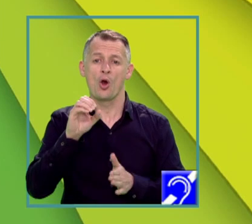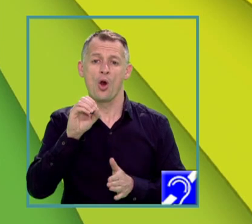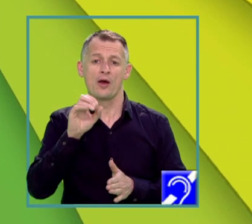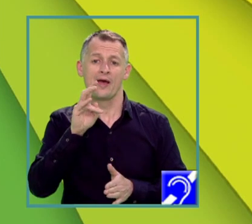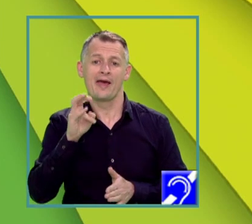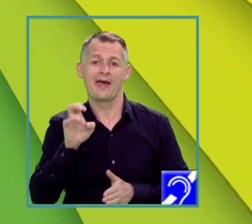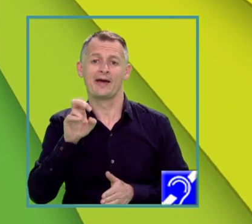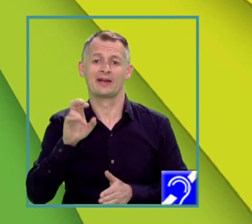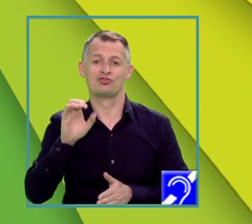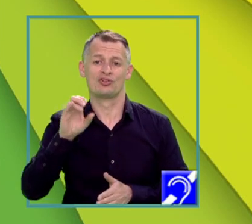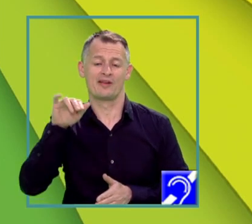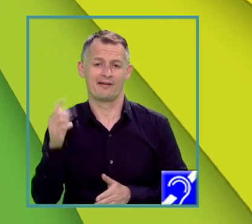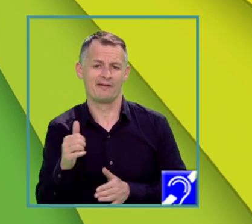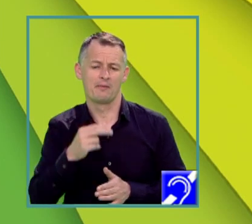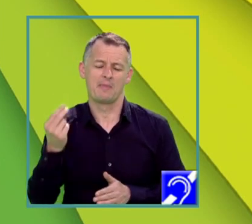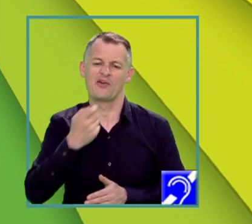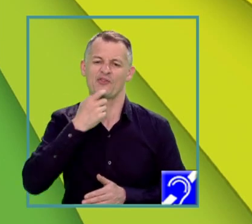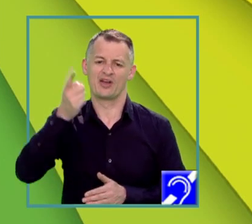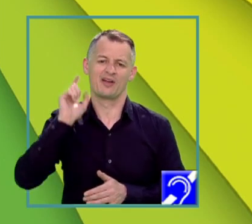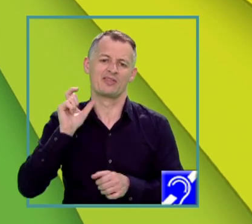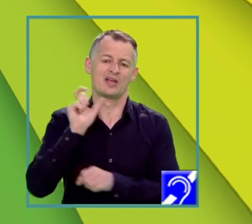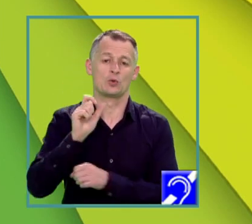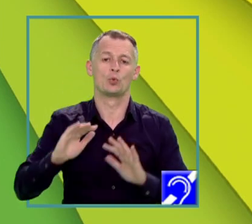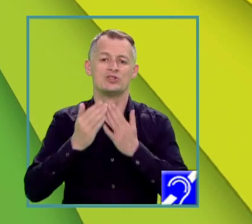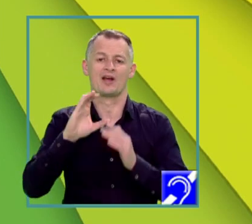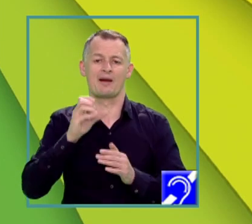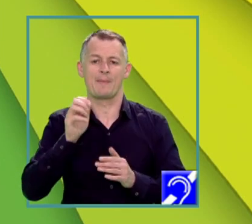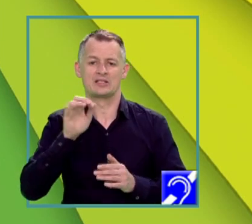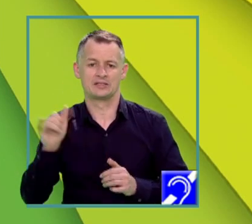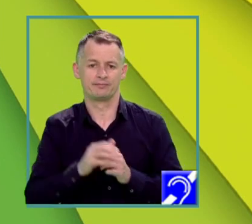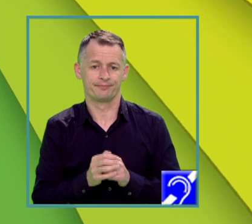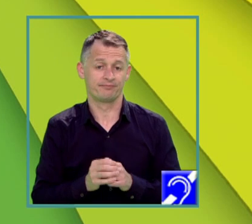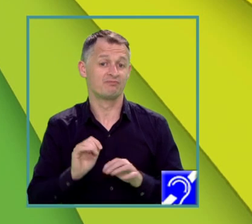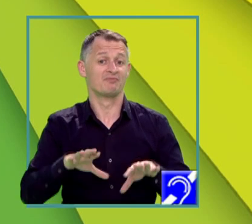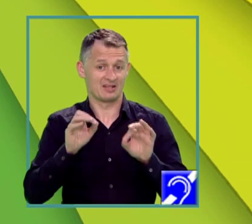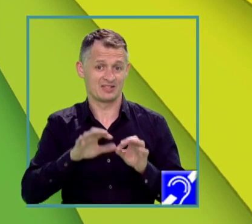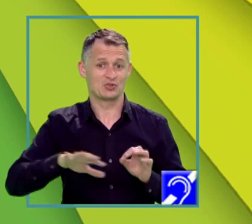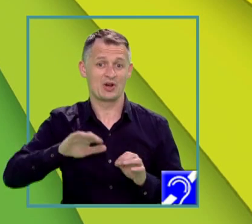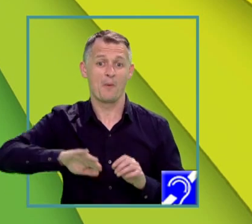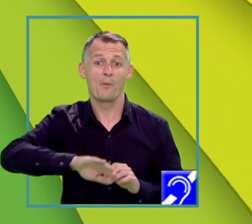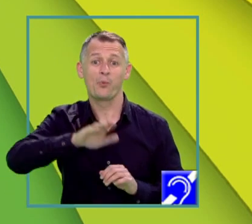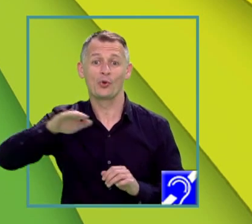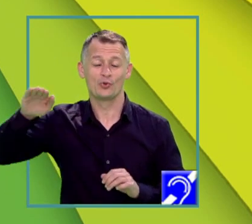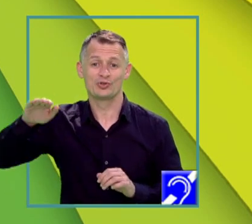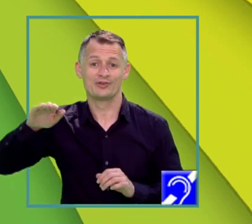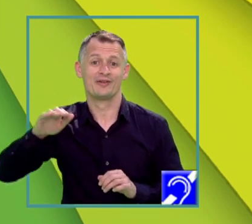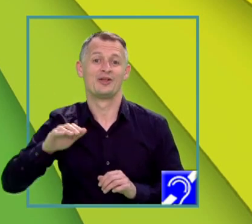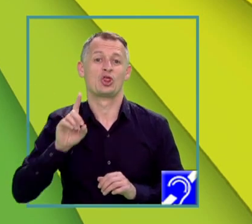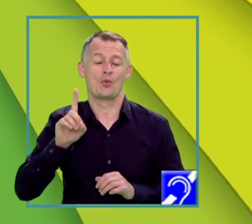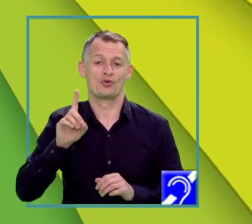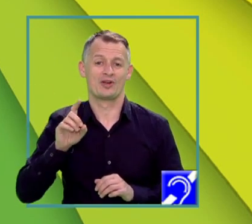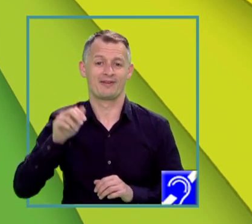dragilor aceea care sunt mai vechi Creta muntii Carpati Identificați de sigur În Podișul Dobrogei de Nord Iată cu litera